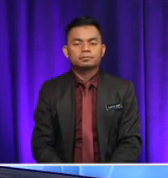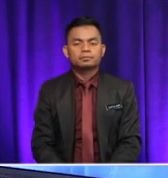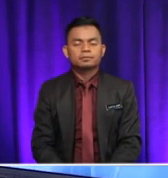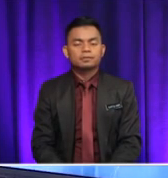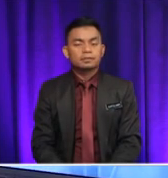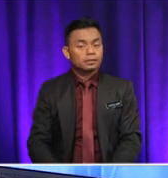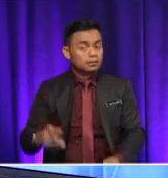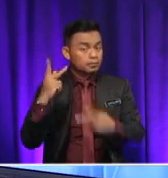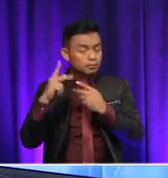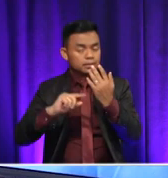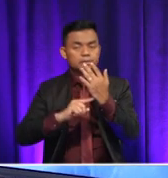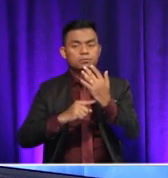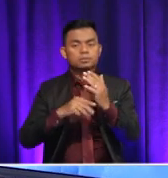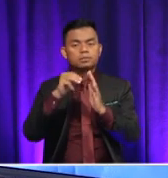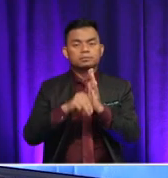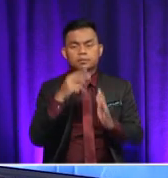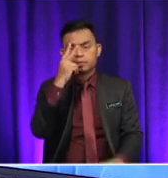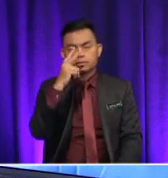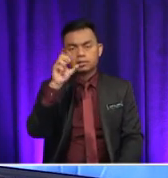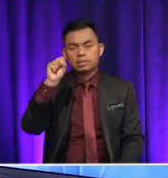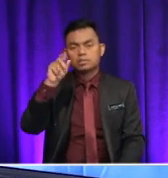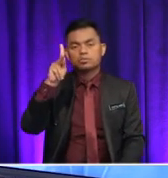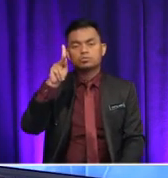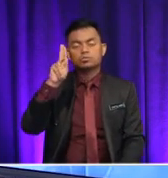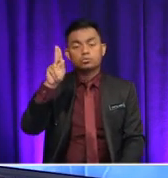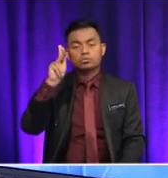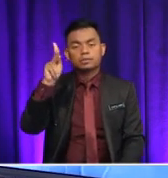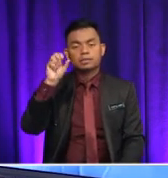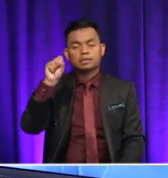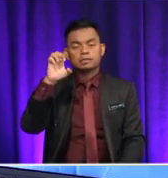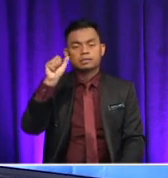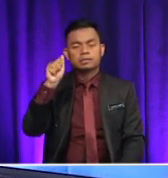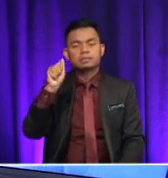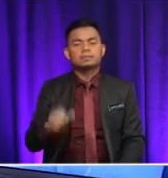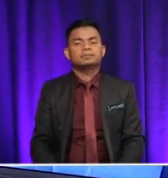kembali sebelum menonton sukses SPF 2022 bersama